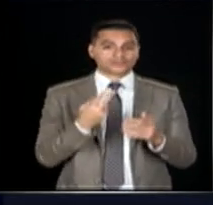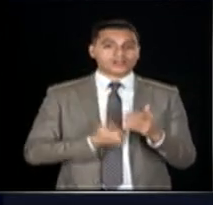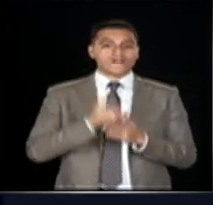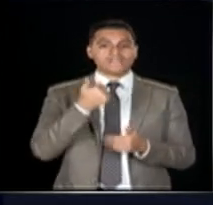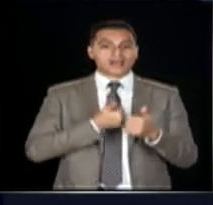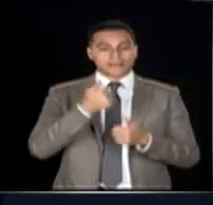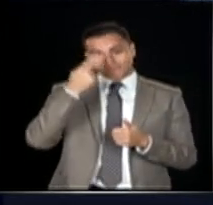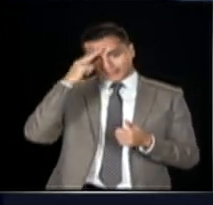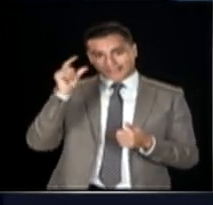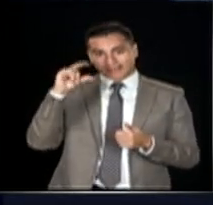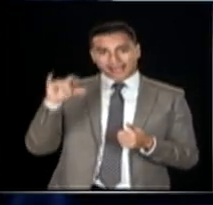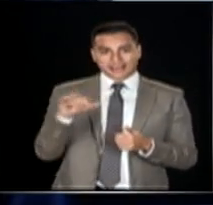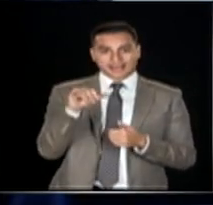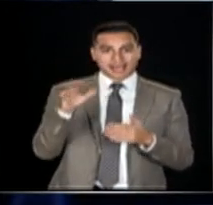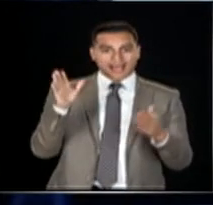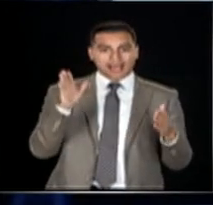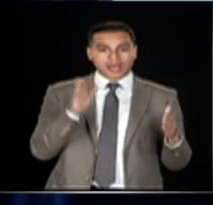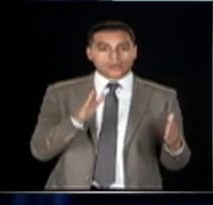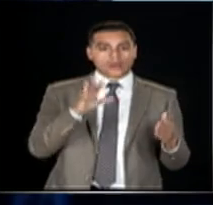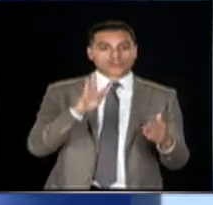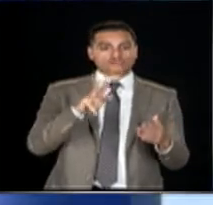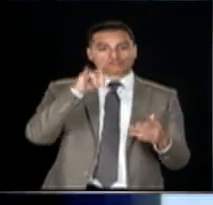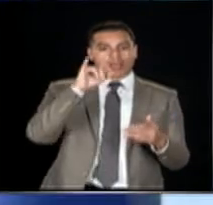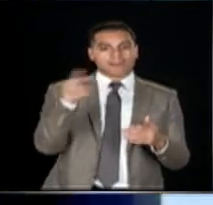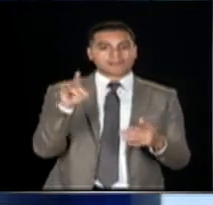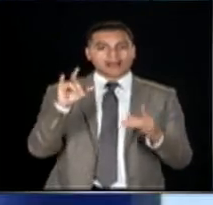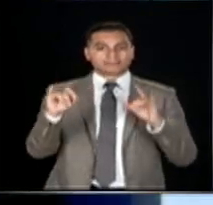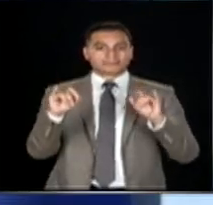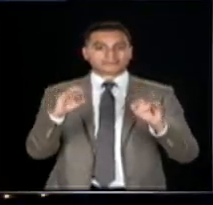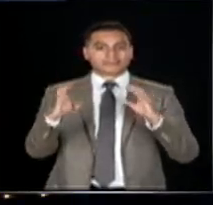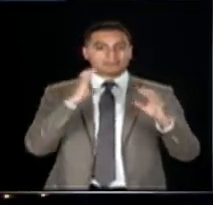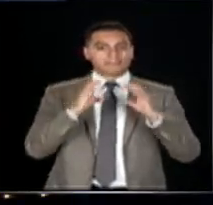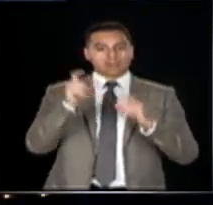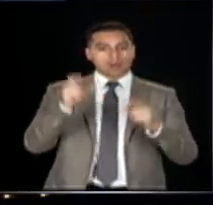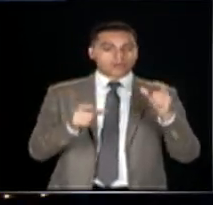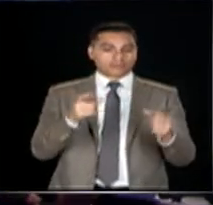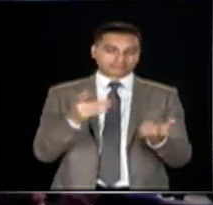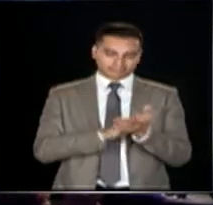لاعب، ندى ناجي وهشام حسن، بـ50 نقطة كل واحد.